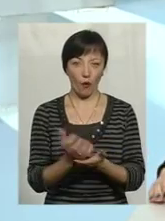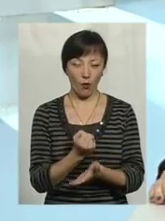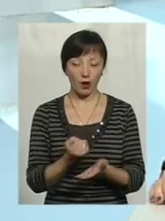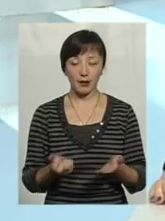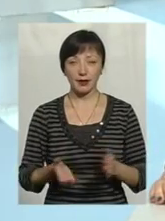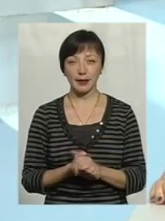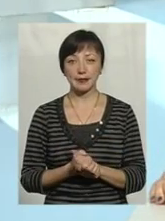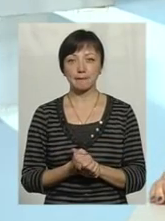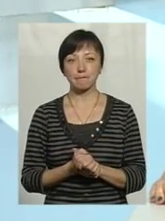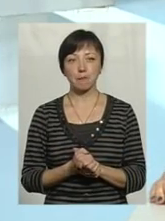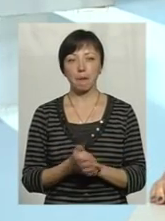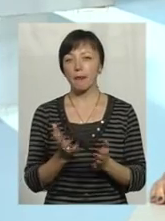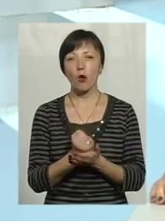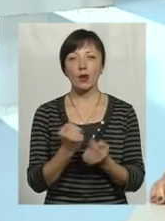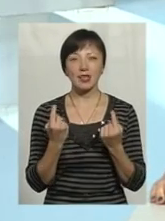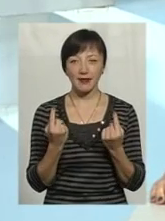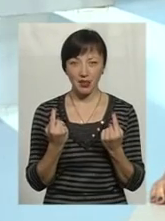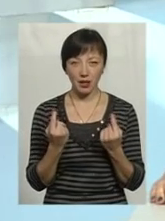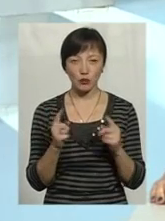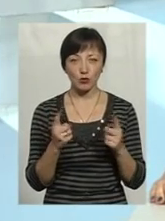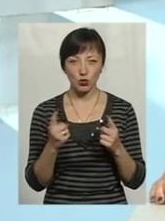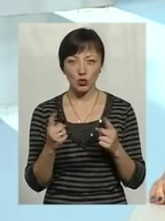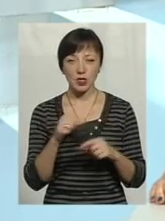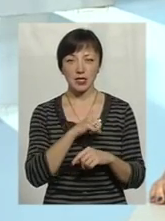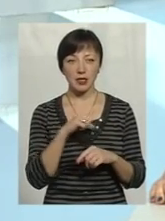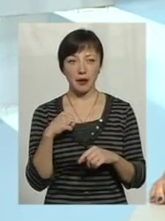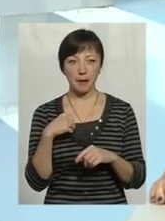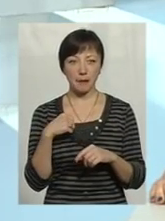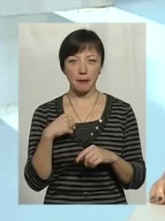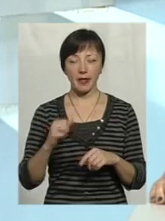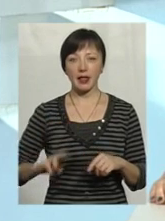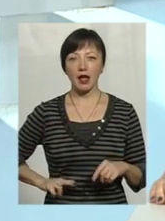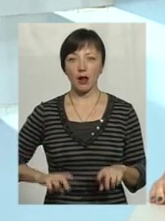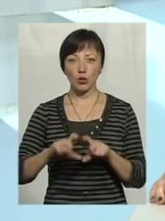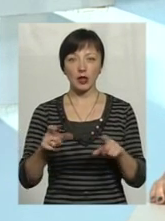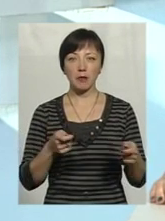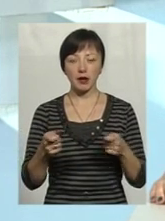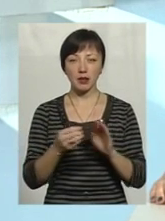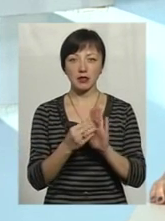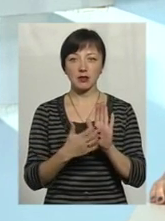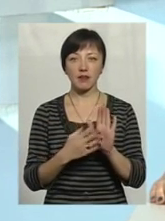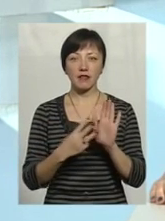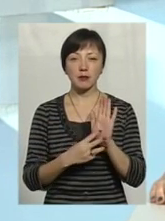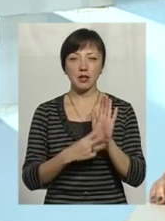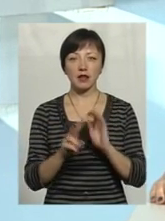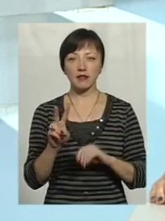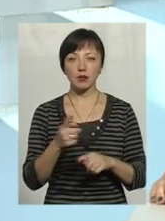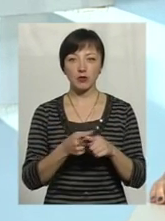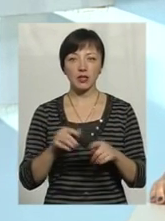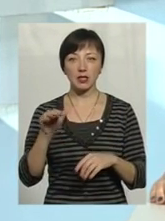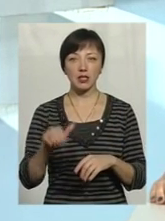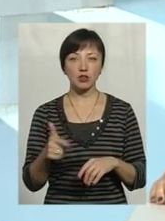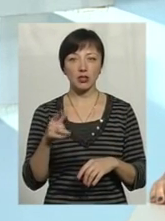В принципі, доходи вони не є великими, тому що сам директор департаменту задекларував 82,5